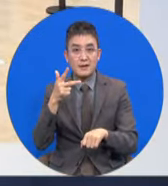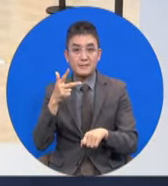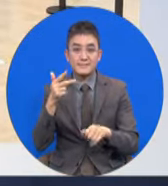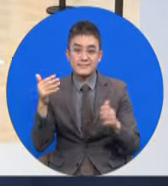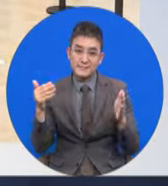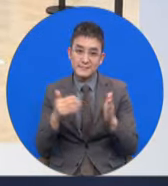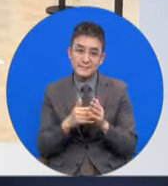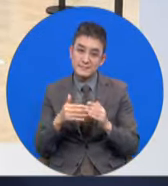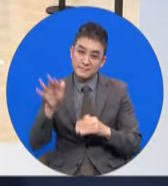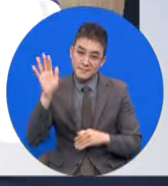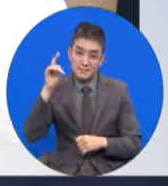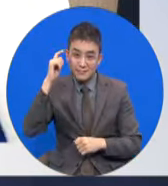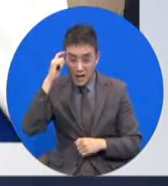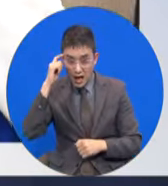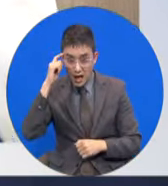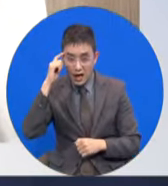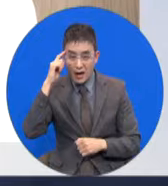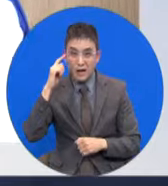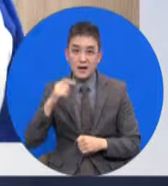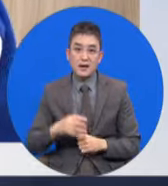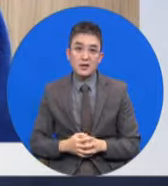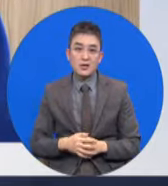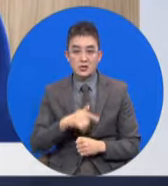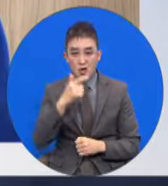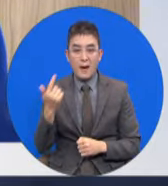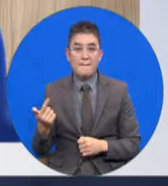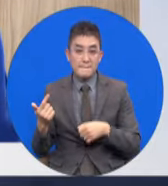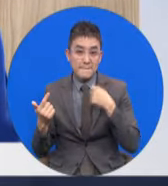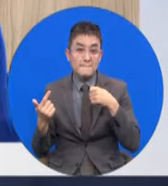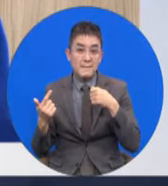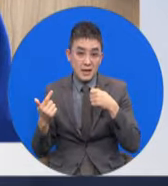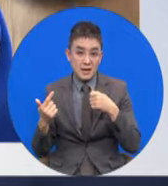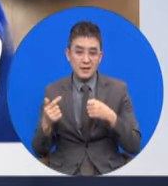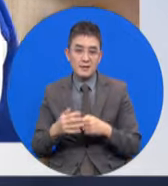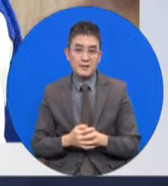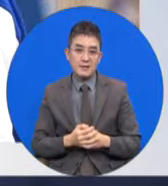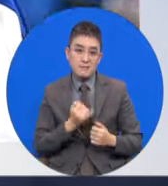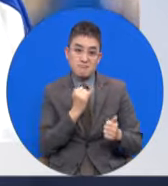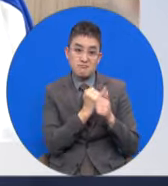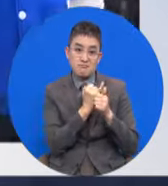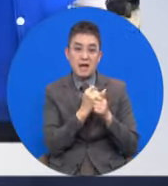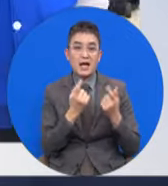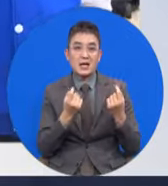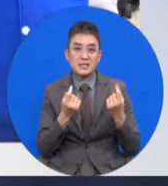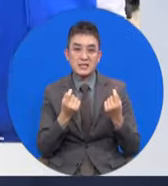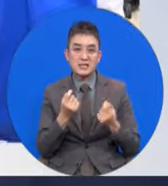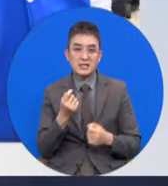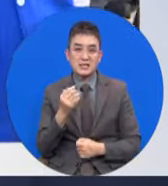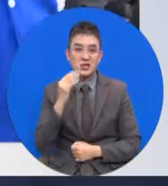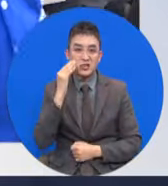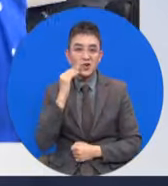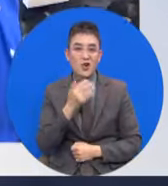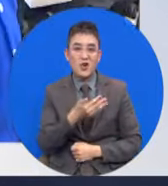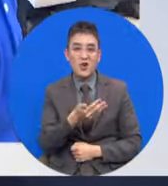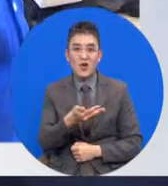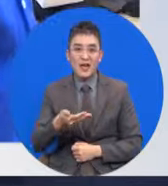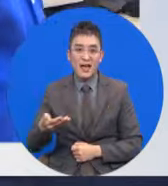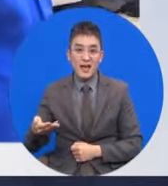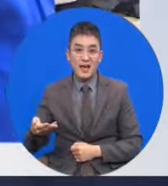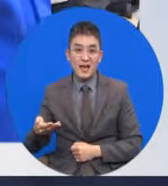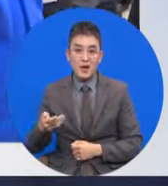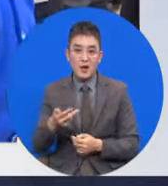하다가 끝난 데가 이 근방이니까 그냥 저녁 먹고 집사람이랑 마실 삼아서 이렇게 청계광장에 나와 봤었는데 근데